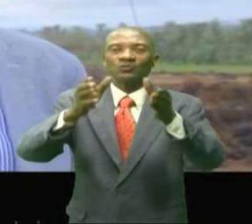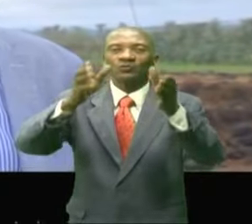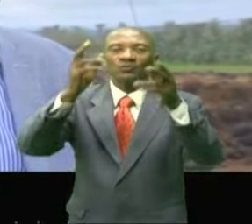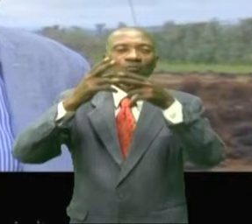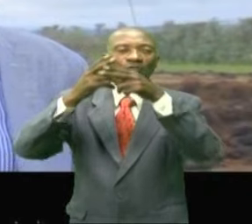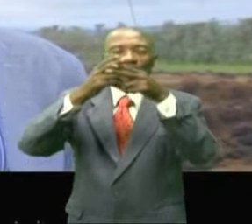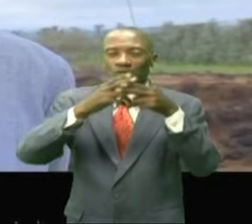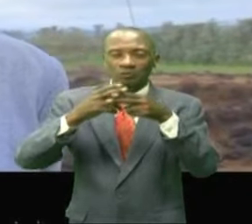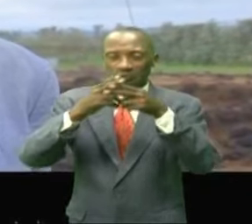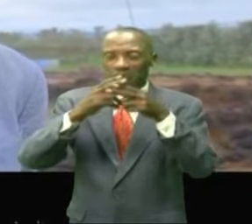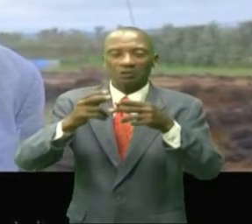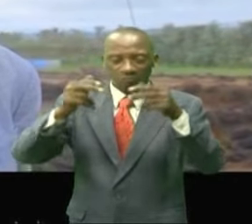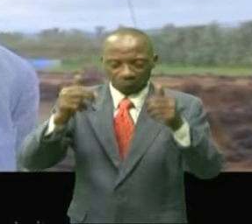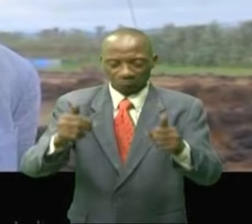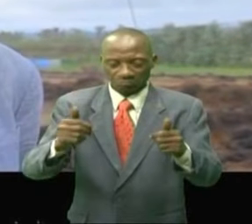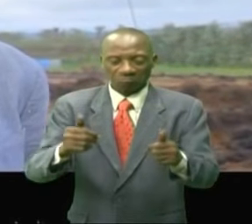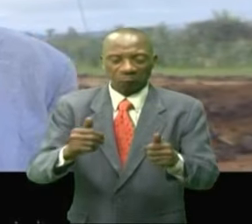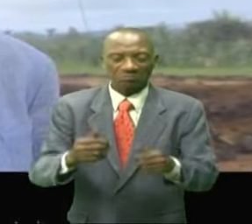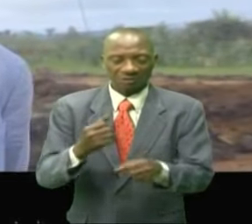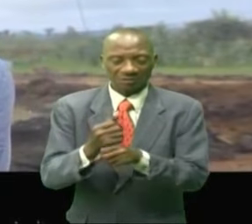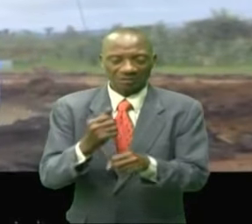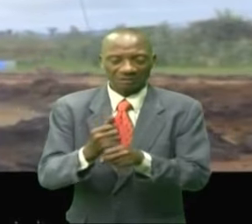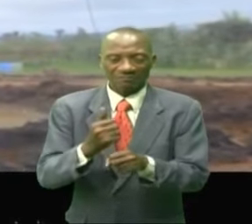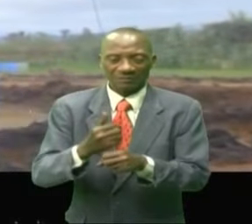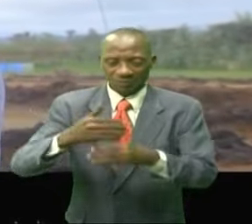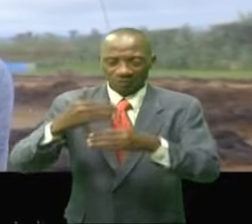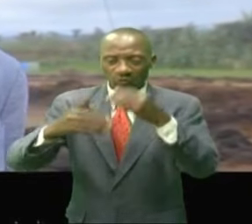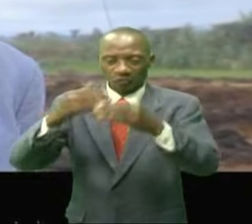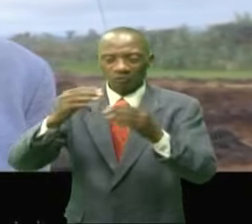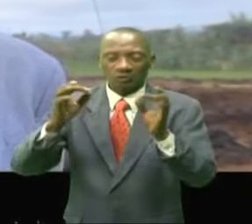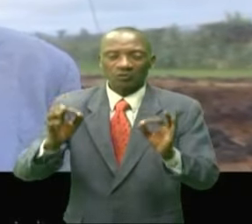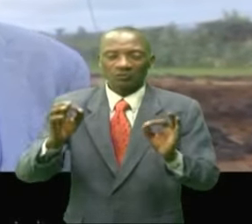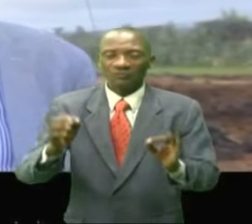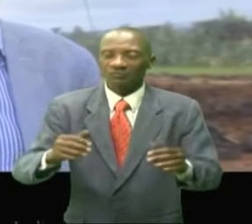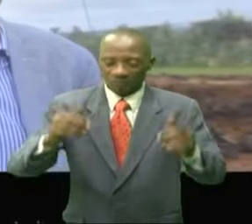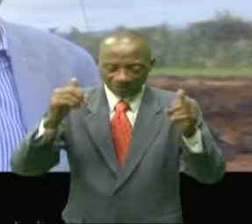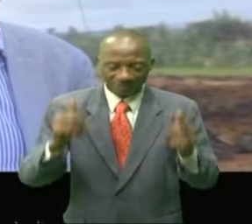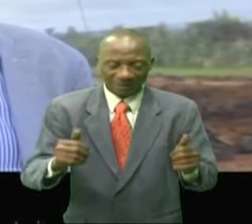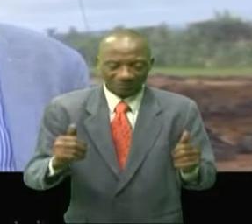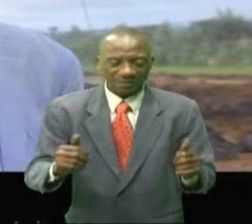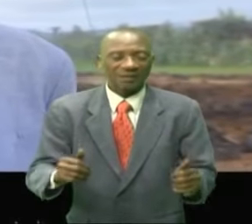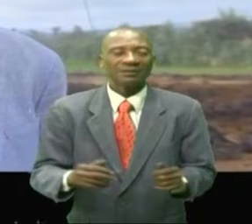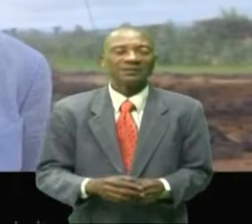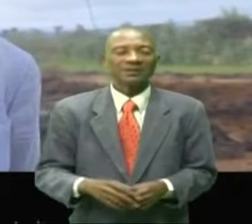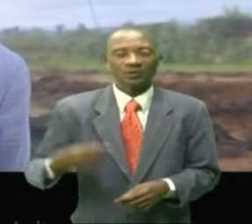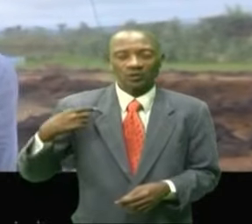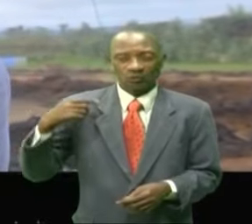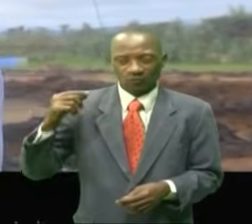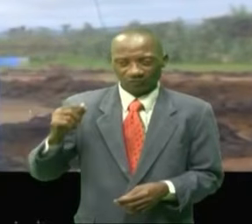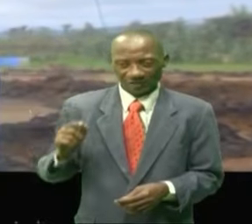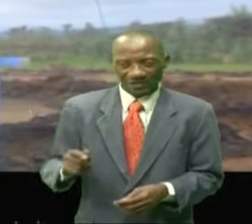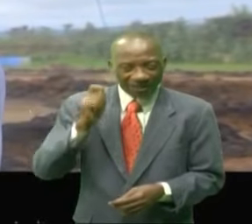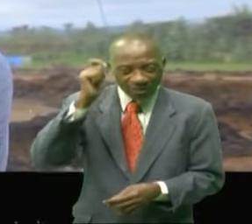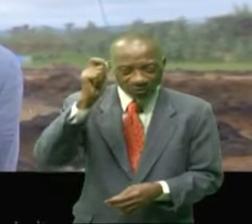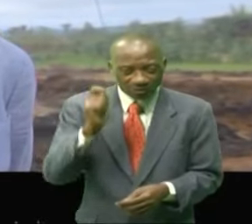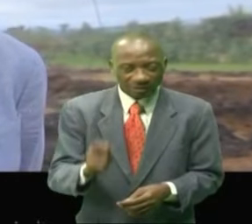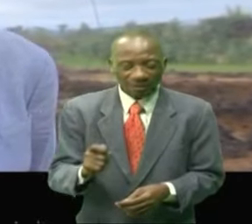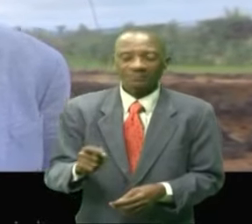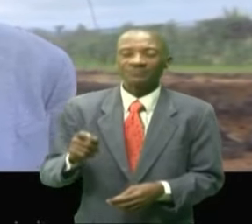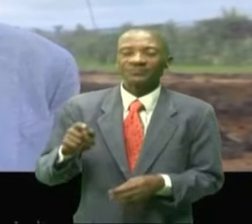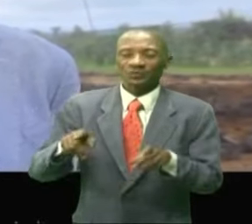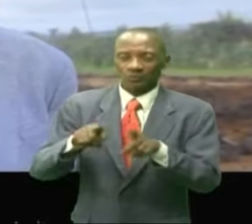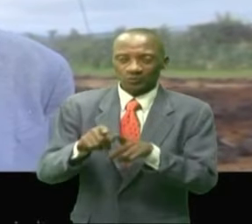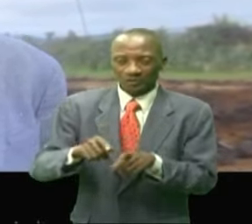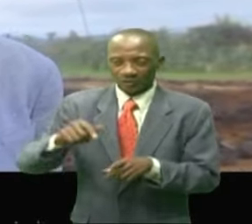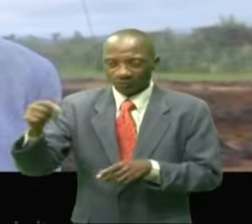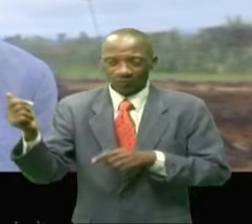des projets de l'entreprise Interplan. Depuis le début du projet, les espaces ont été occupés et aujourd'hui,